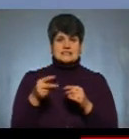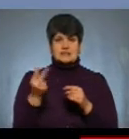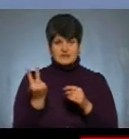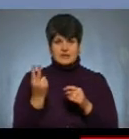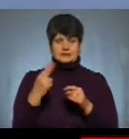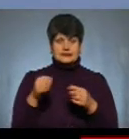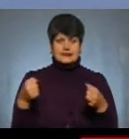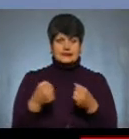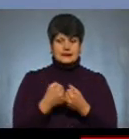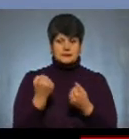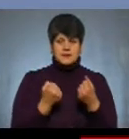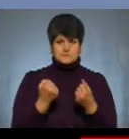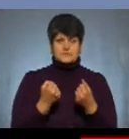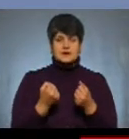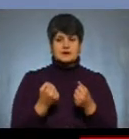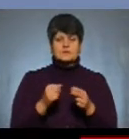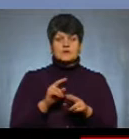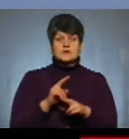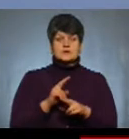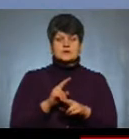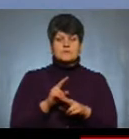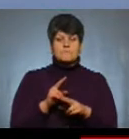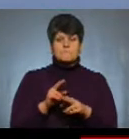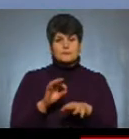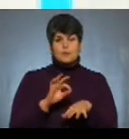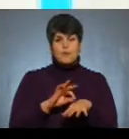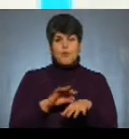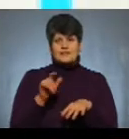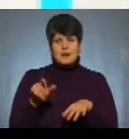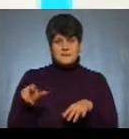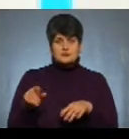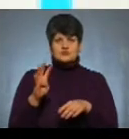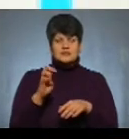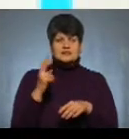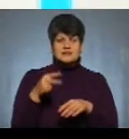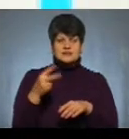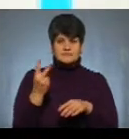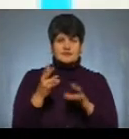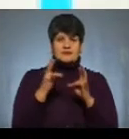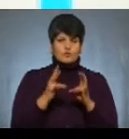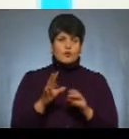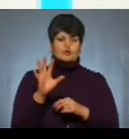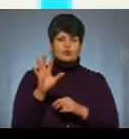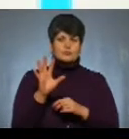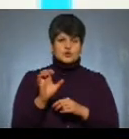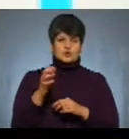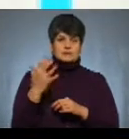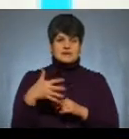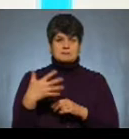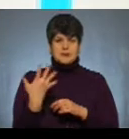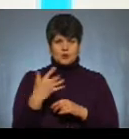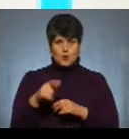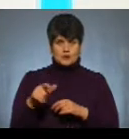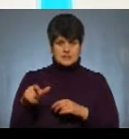2222 дорожньо-транспортні пригоди з потерпілими 423. Де травмовано